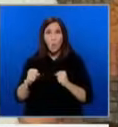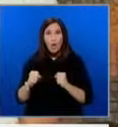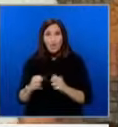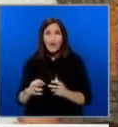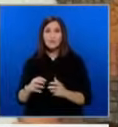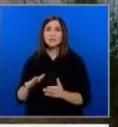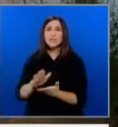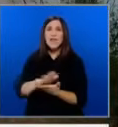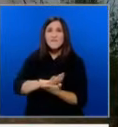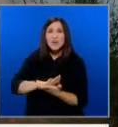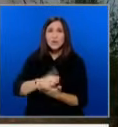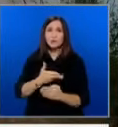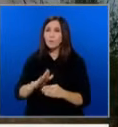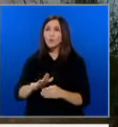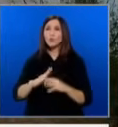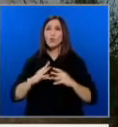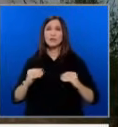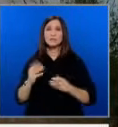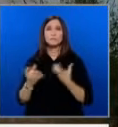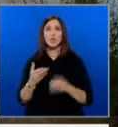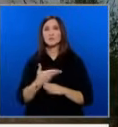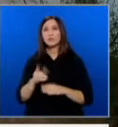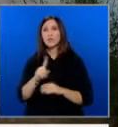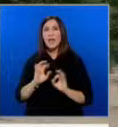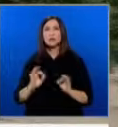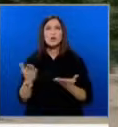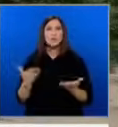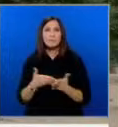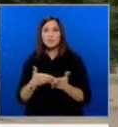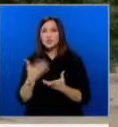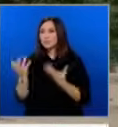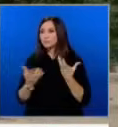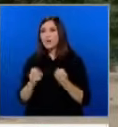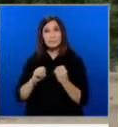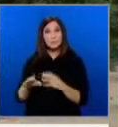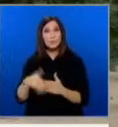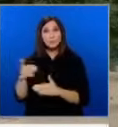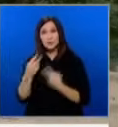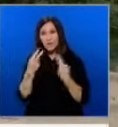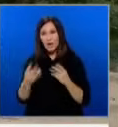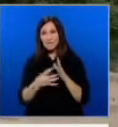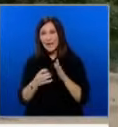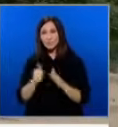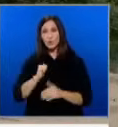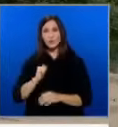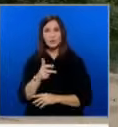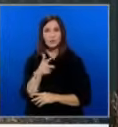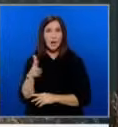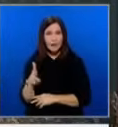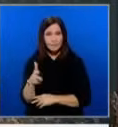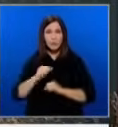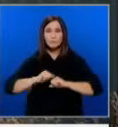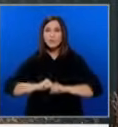пълното потушаване на пожара. Все още не е ясно какво е причинило пожара в сметището. Предстои да се гледат записи от охранителните